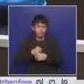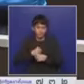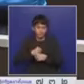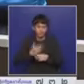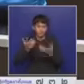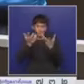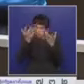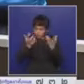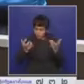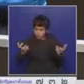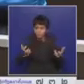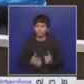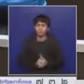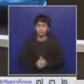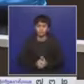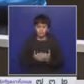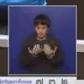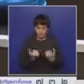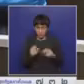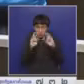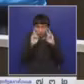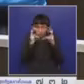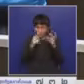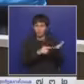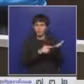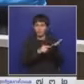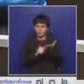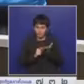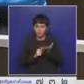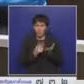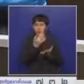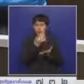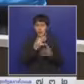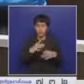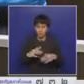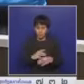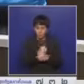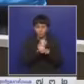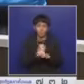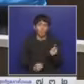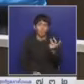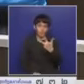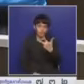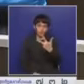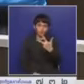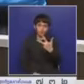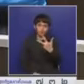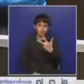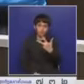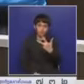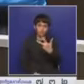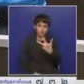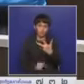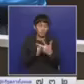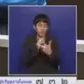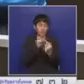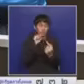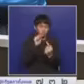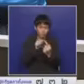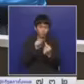ยัตติที่เข้ามามันเป็นเรื่องอะไรครับสรุปได้ 3ประเด็นครับเป็นเรื่องความขัด